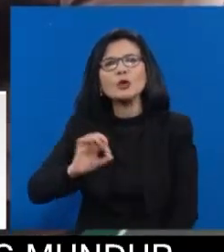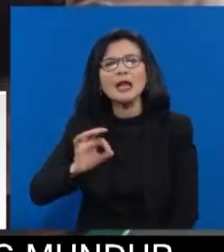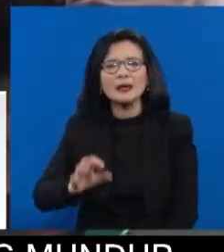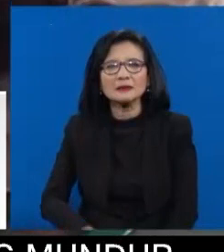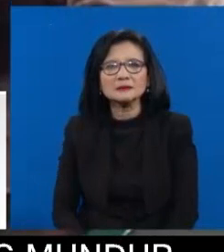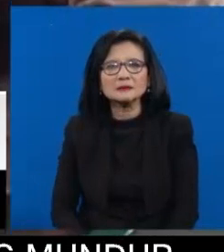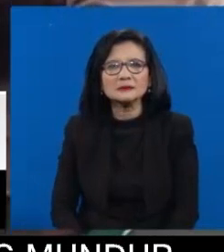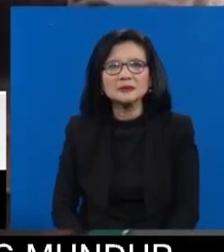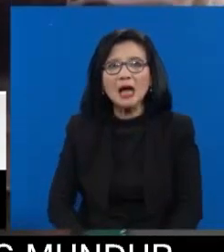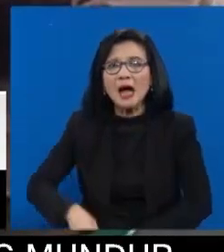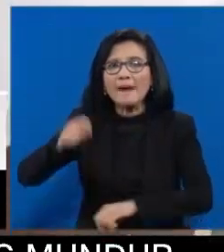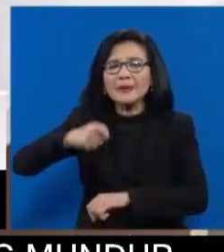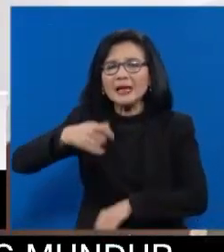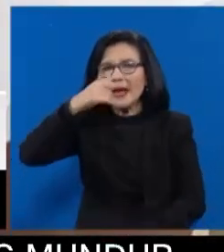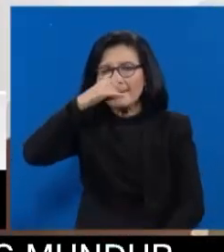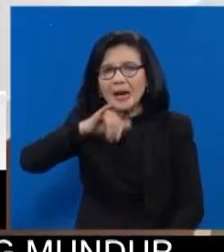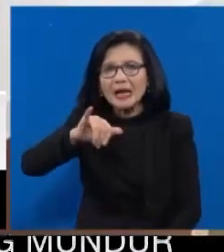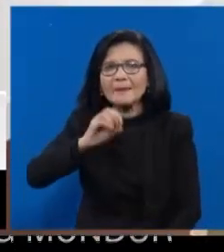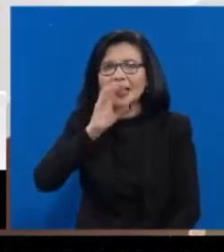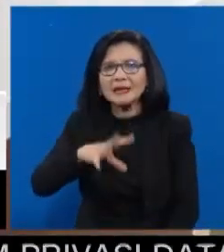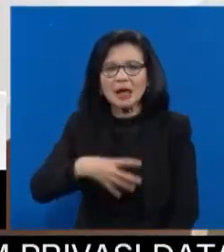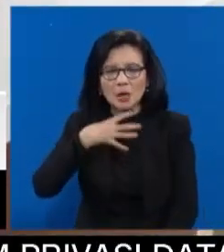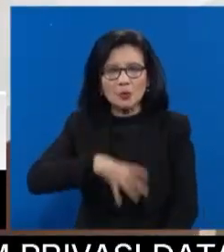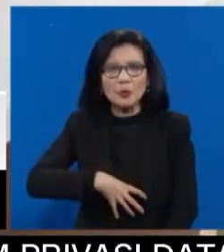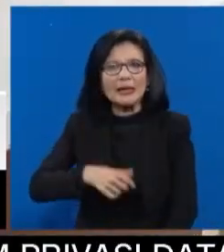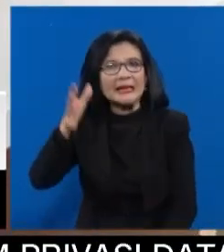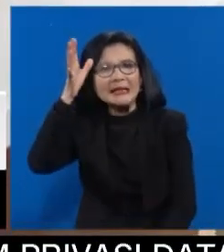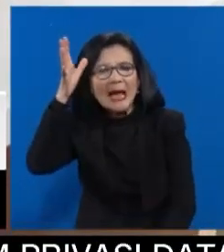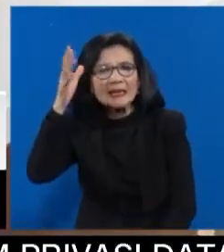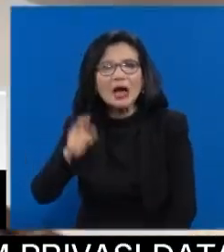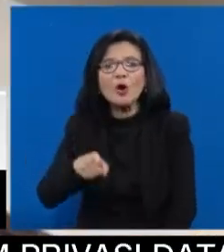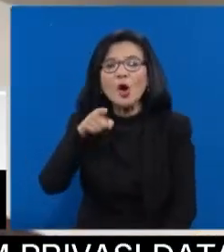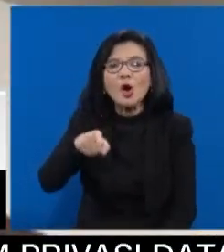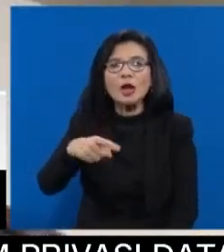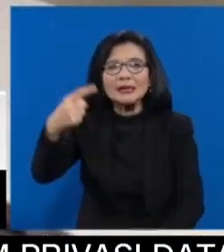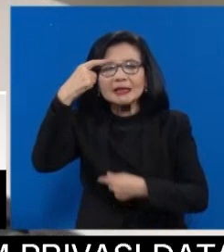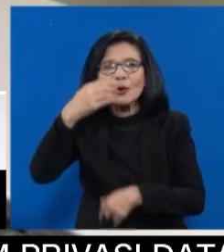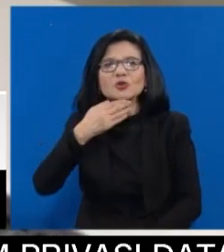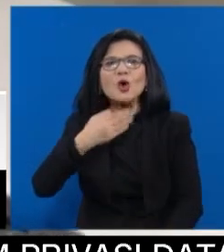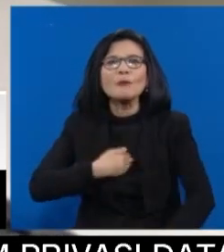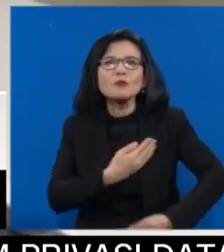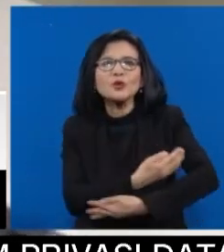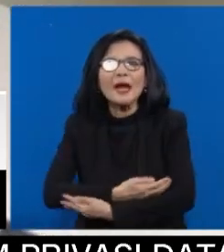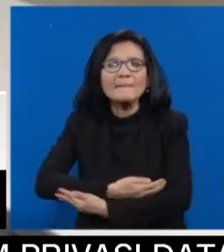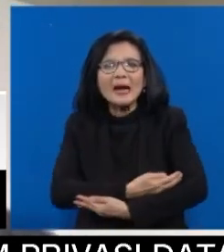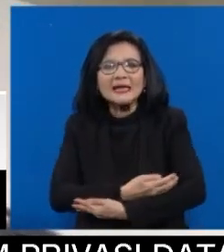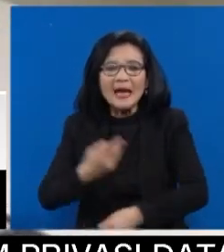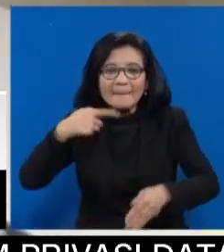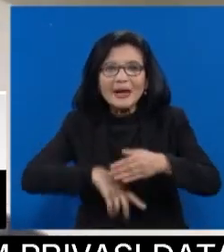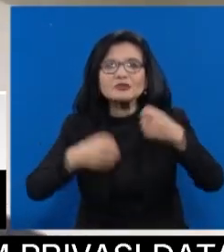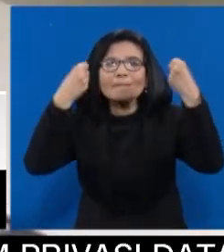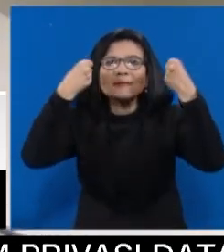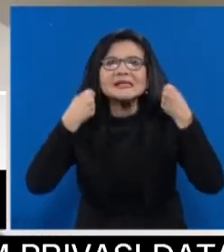Pihak pengadilan negeri Pandeglang mengaku majelis hakim belum mengetahui terdakwa memiliki bayi yang turut dibawa ke rumah tahanan.